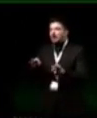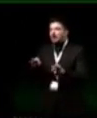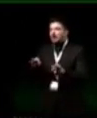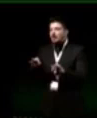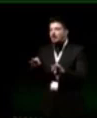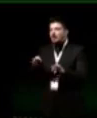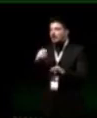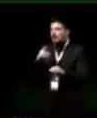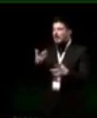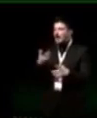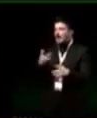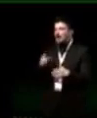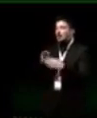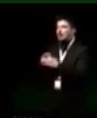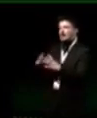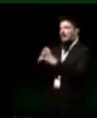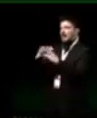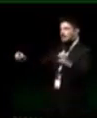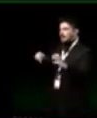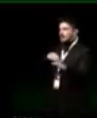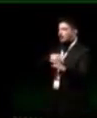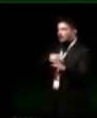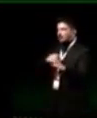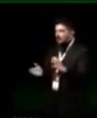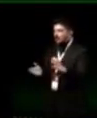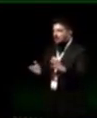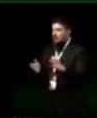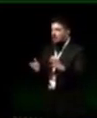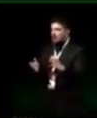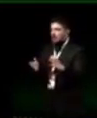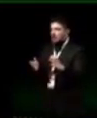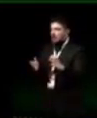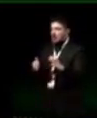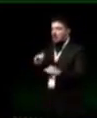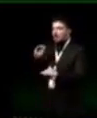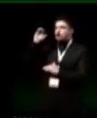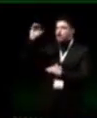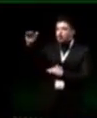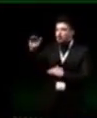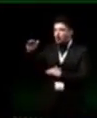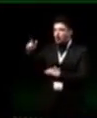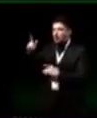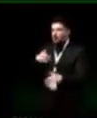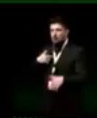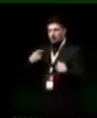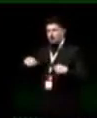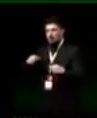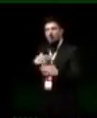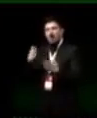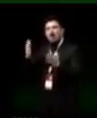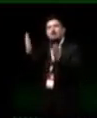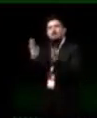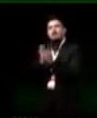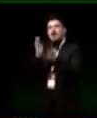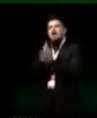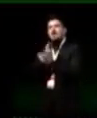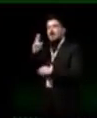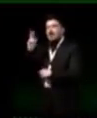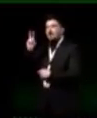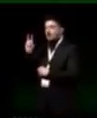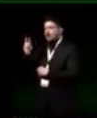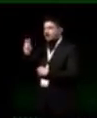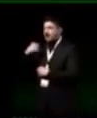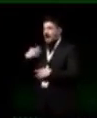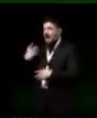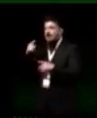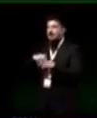di un'azienda privata. Verrà un giorno in cui tra 10 anni, quando festeggeremo i 20 anni nella meravigliosa cornice